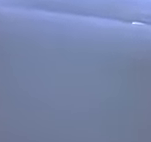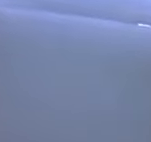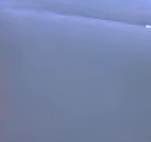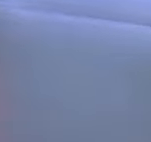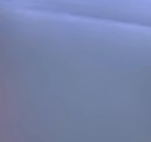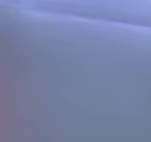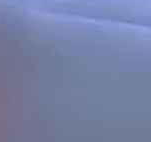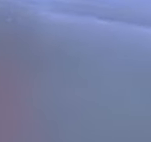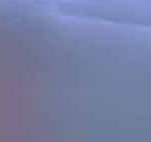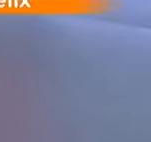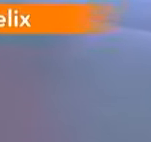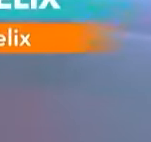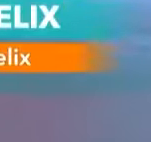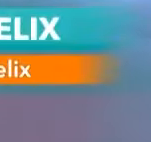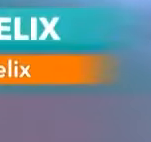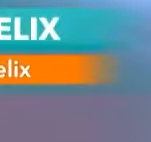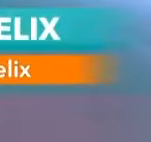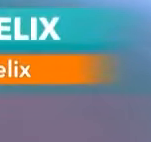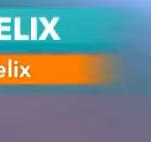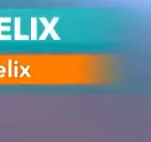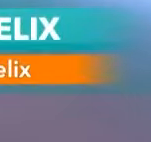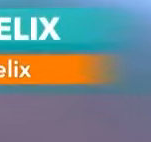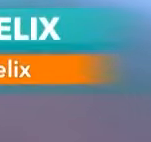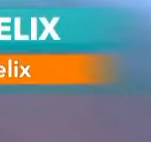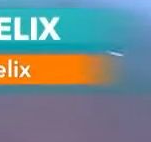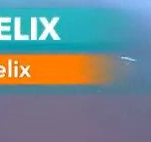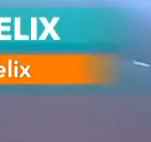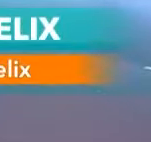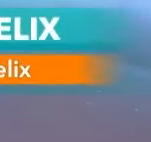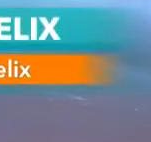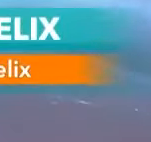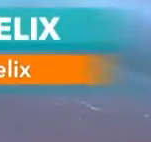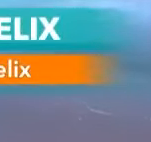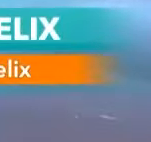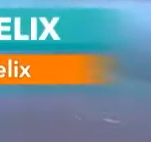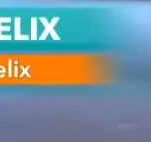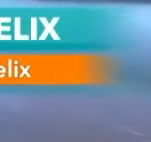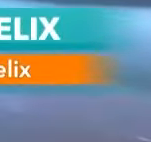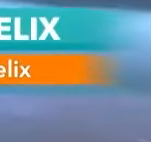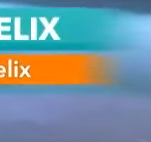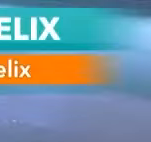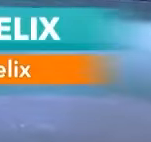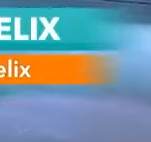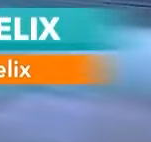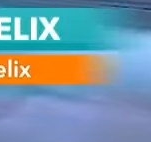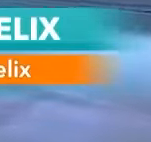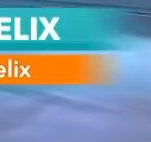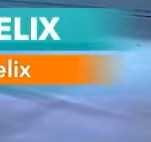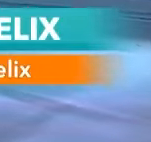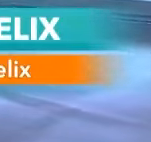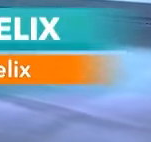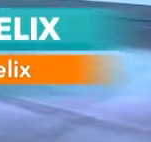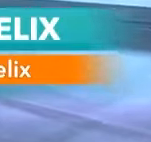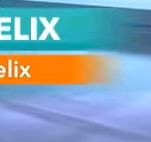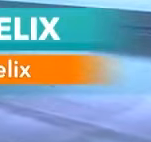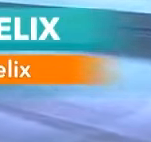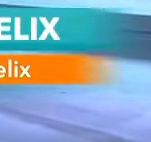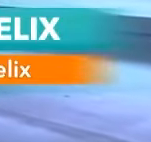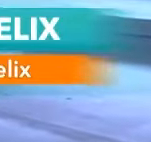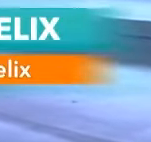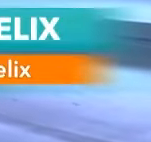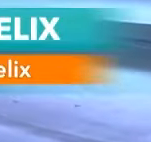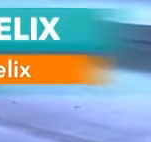matapos ang 16 na araw na paghahanap hawak na ng autoridad ang founder ng kingdom of Jesus Christ na Si Pastor Apollo